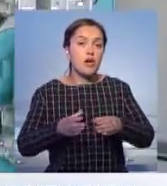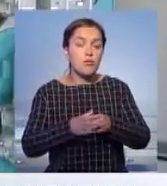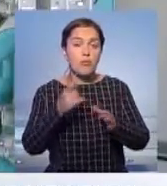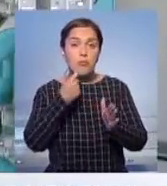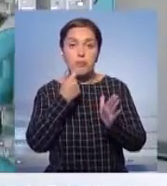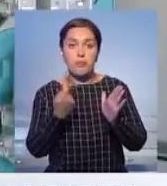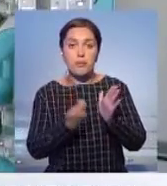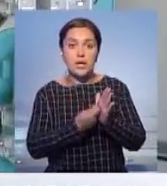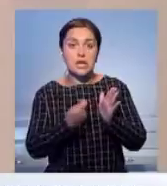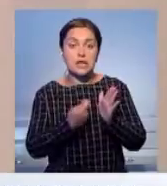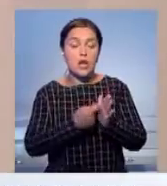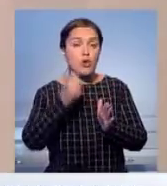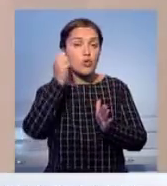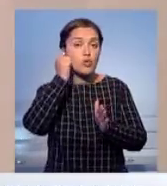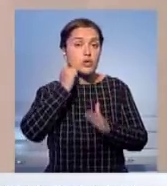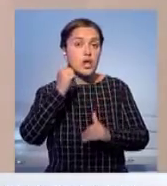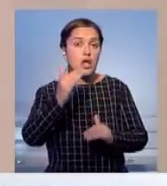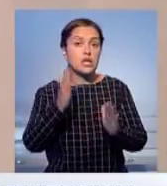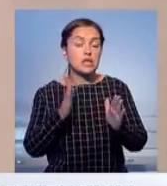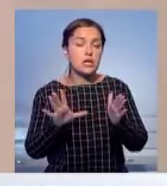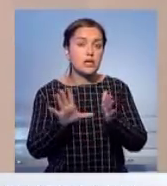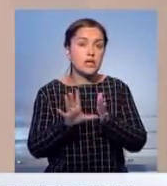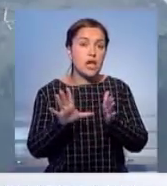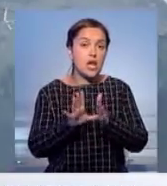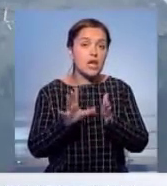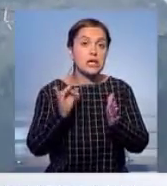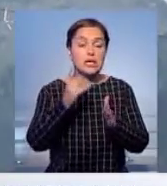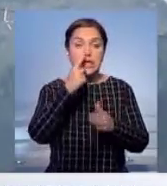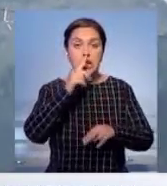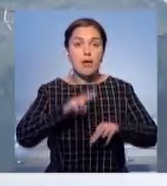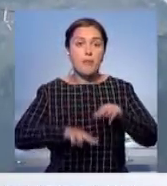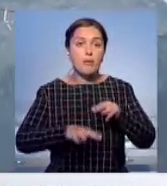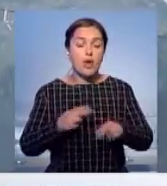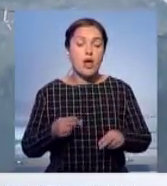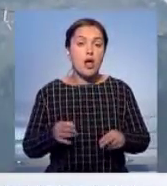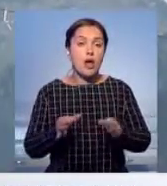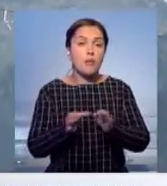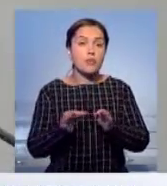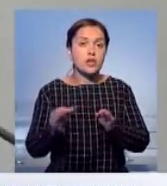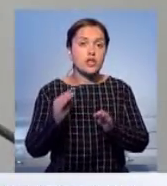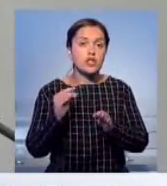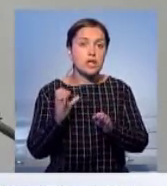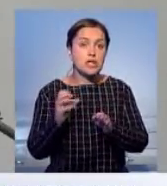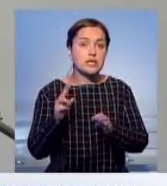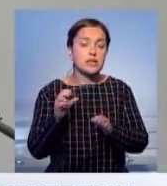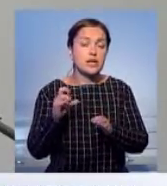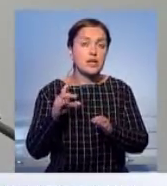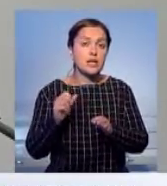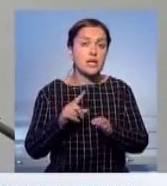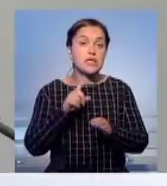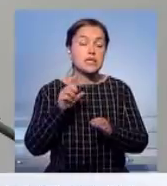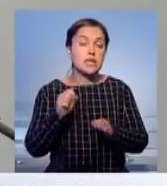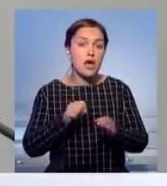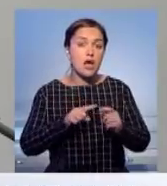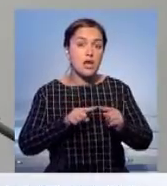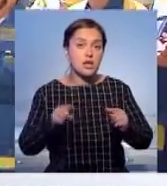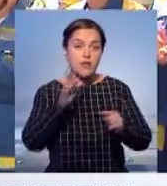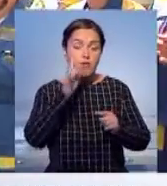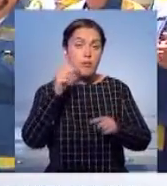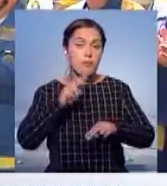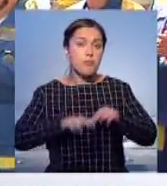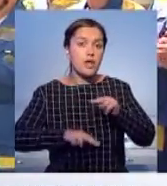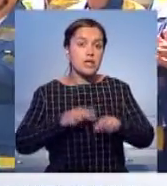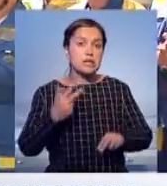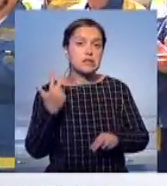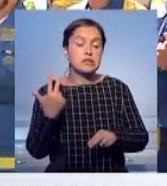будет питать не только устаревшие трансформаторы, но и недавно возведенный новый микрорайон Жасканат. Всего за последние годы в Алматы было построено